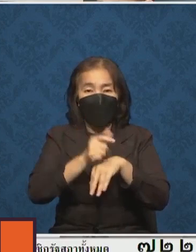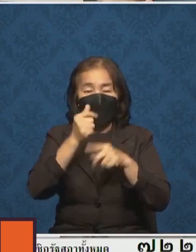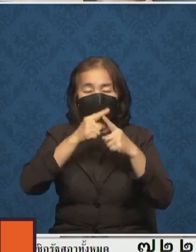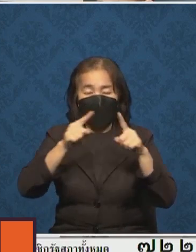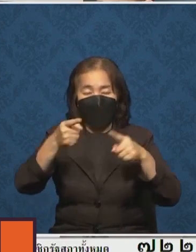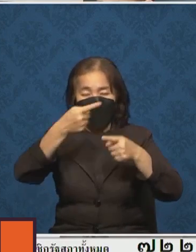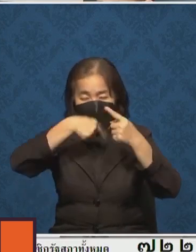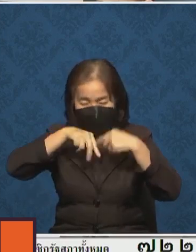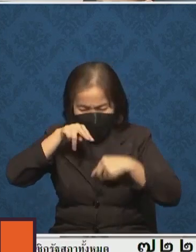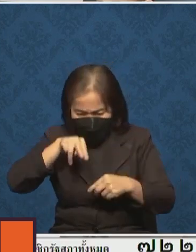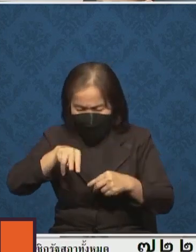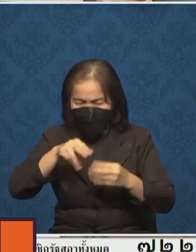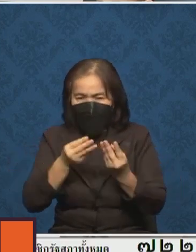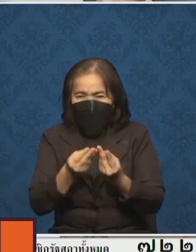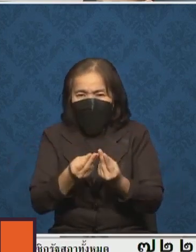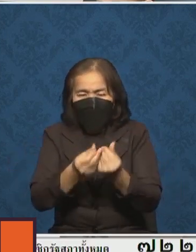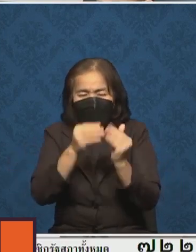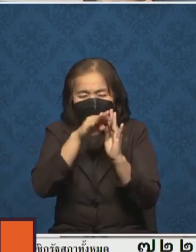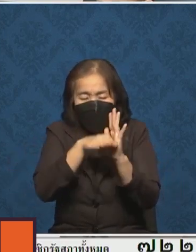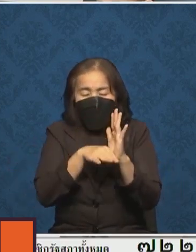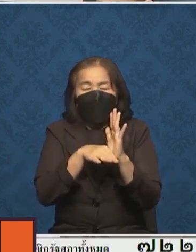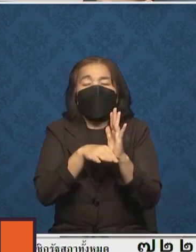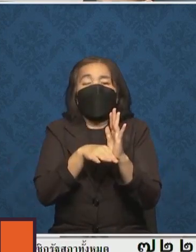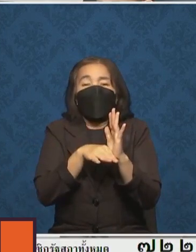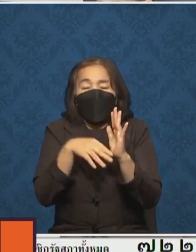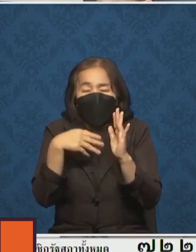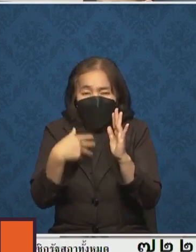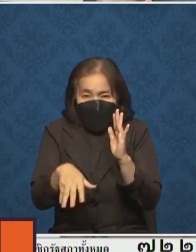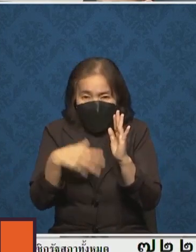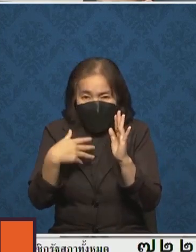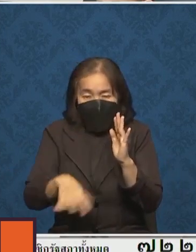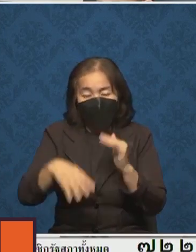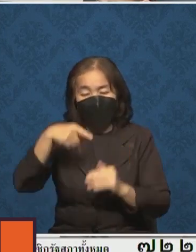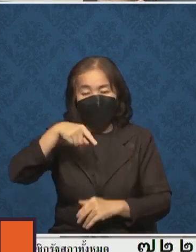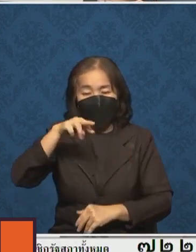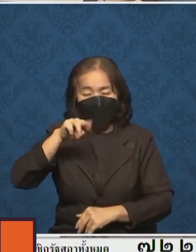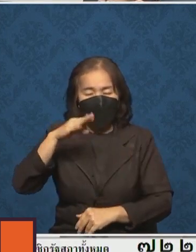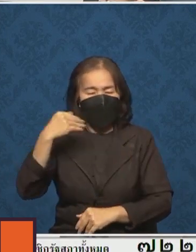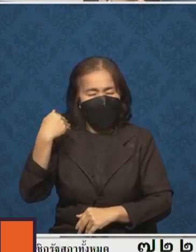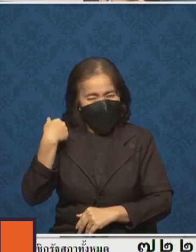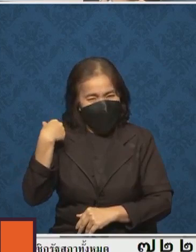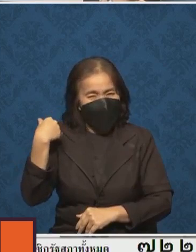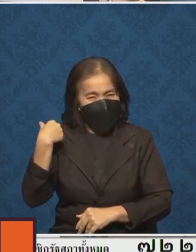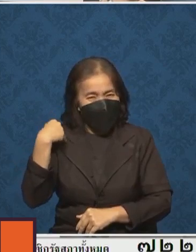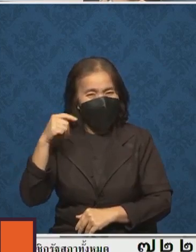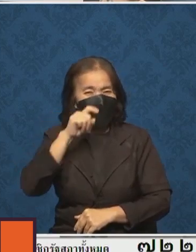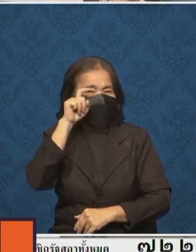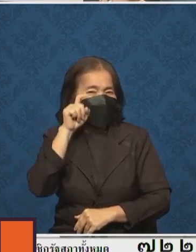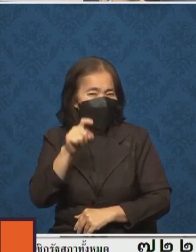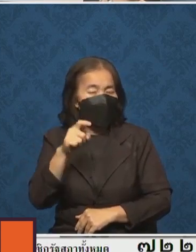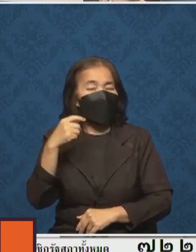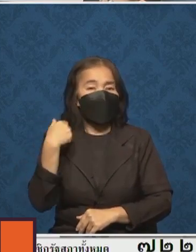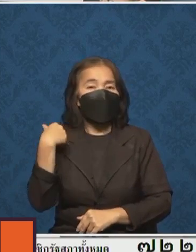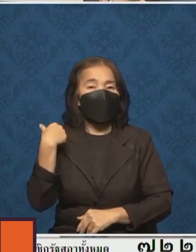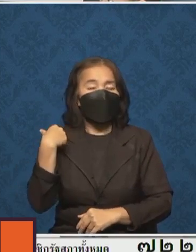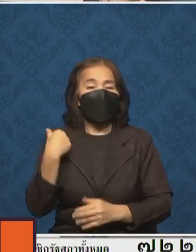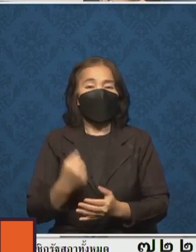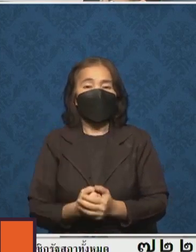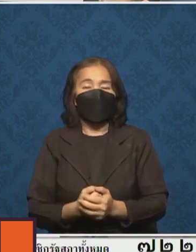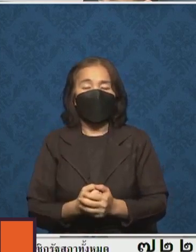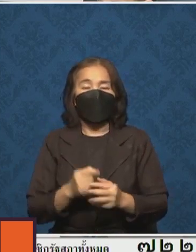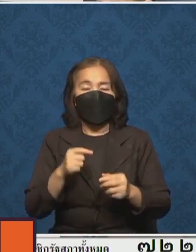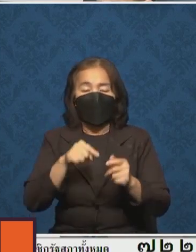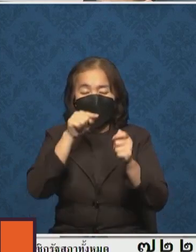ผมคิดว่าร่างพระราชบัญญัติฉบับนี้อาจจะยังมีช่องโหว่บางประการครับคือในหลักการเห็นด้วยแต่ในระดับรายละเอียดในรายมาตร